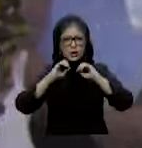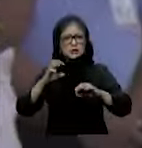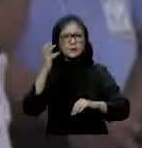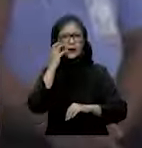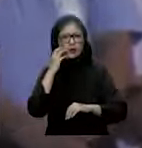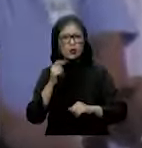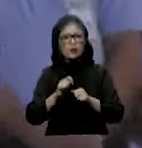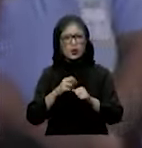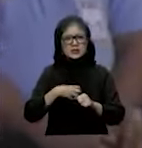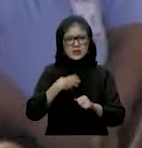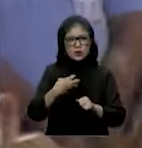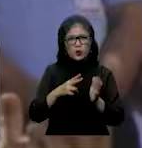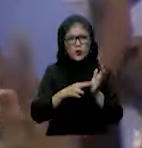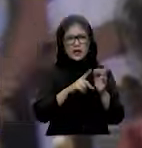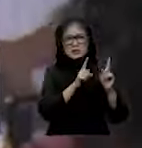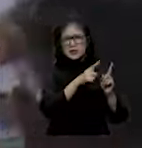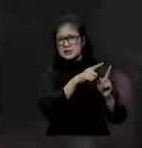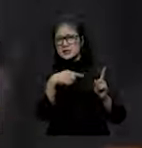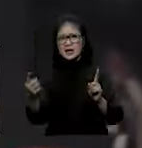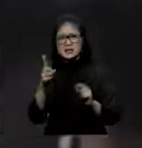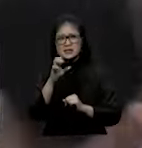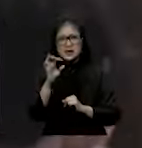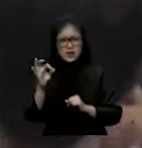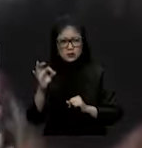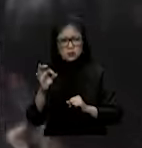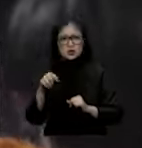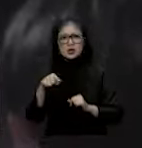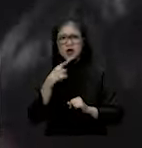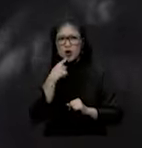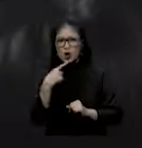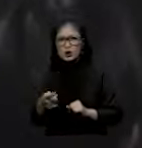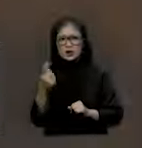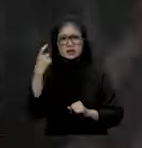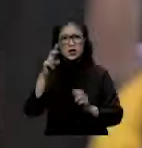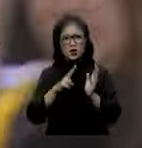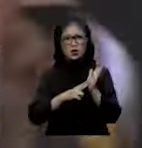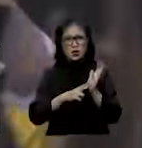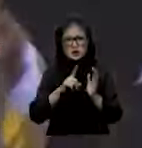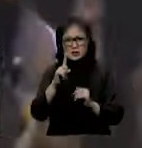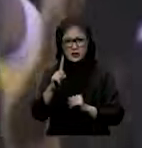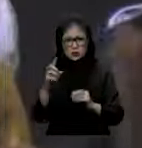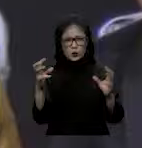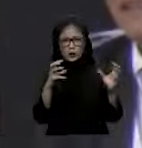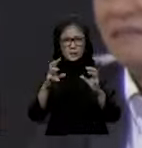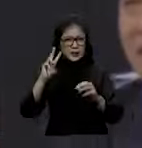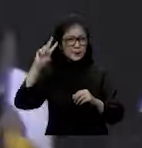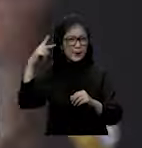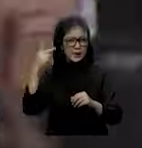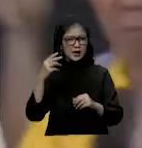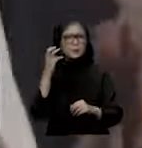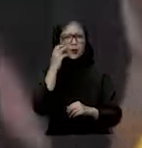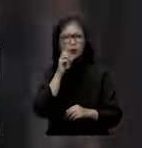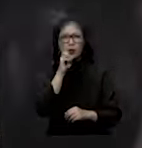penilaian 11 dari 100 kinerja Menteri Pertahanan yang dilontarkan Capres 01 saat debat pekan kemarin. Kali ini Prabowo mengomentari